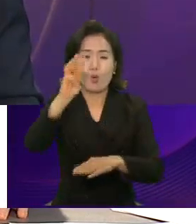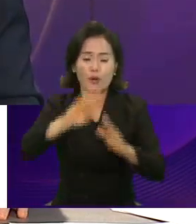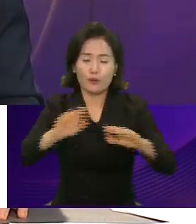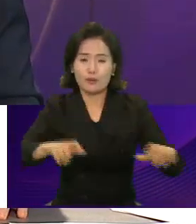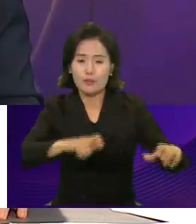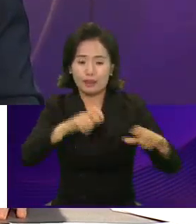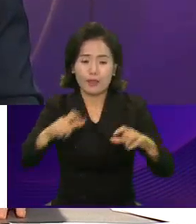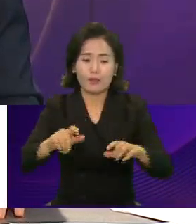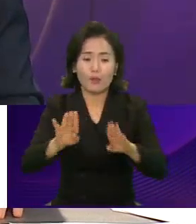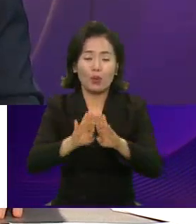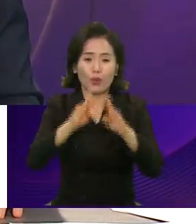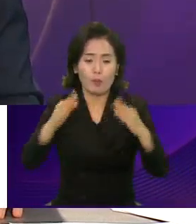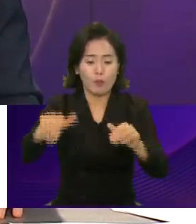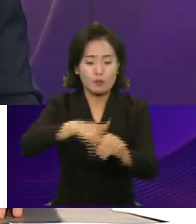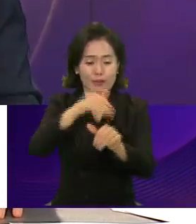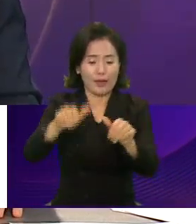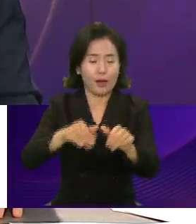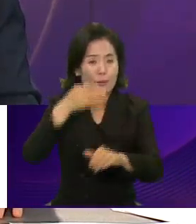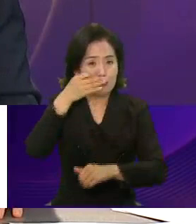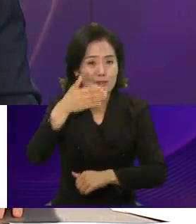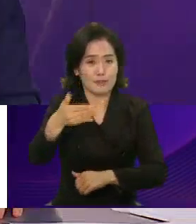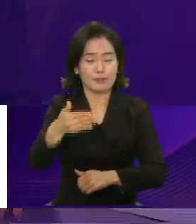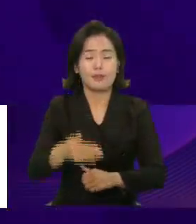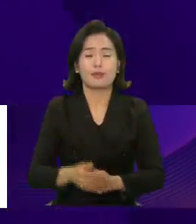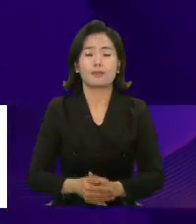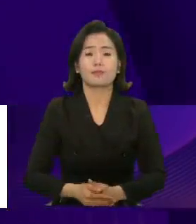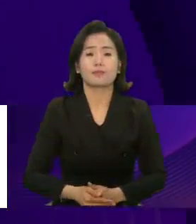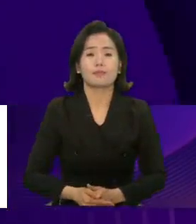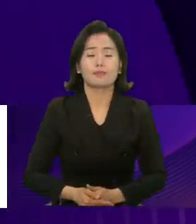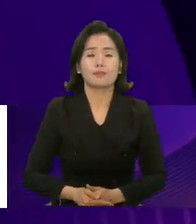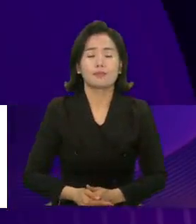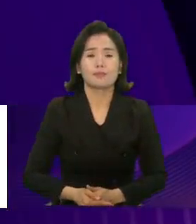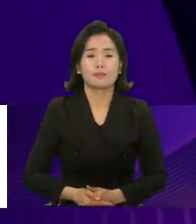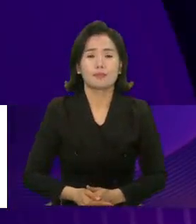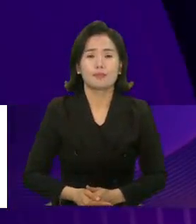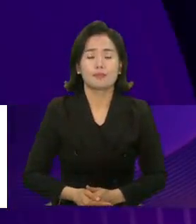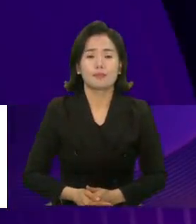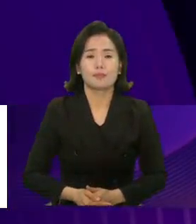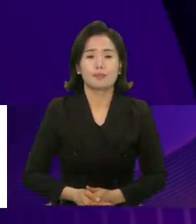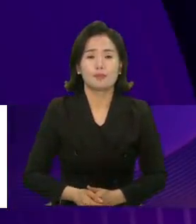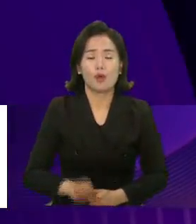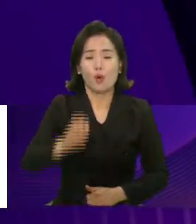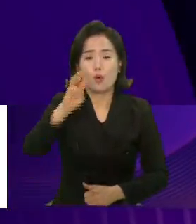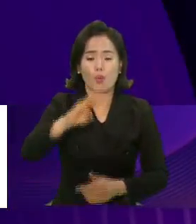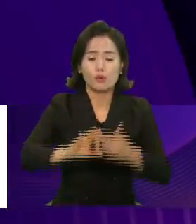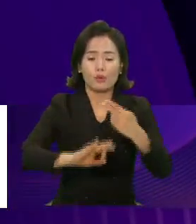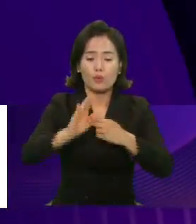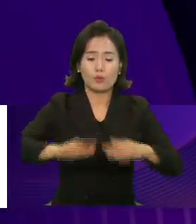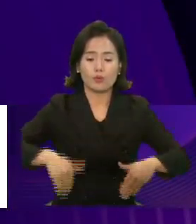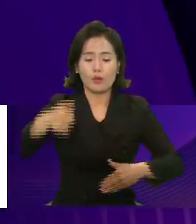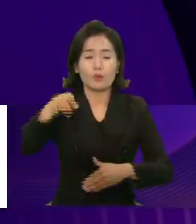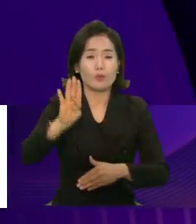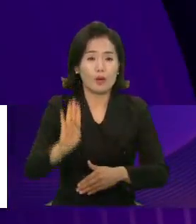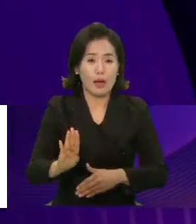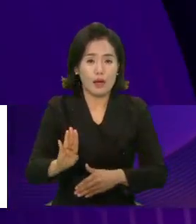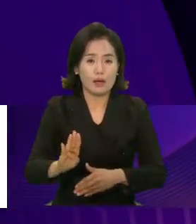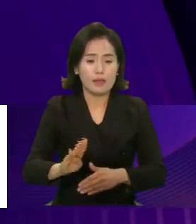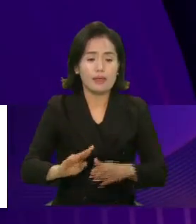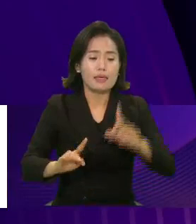전남의 개표 상황 다시 한번 만나보겠습니다. 광주 동구 남구 갑으로